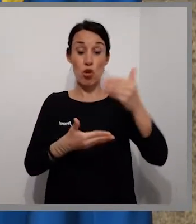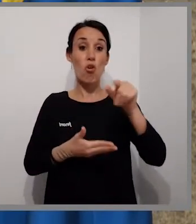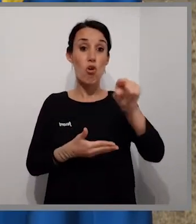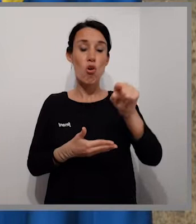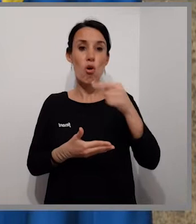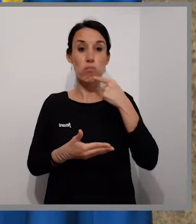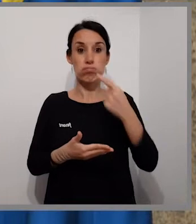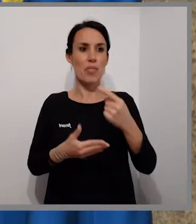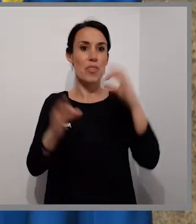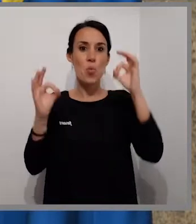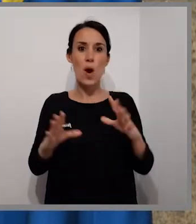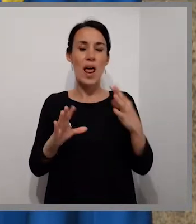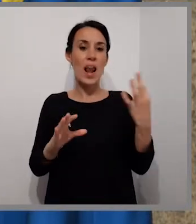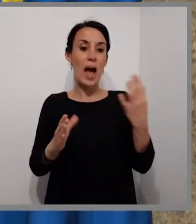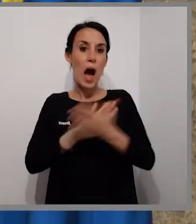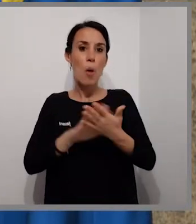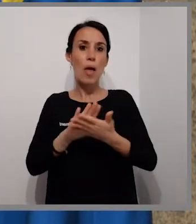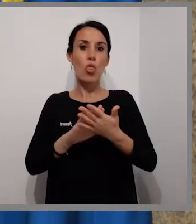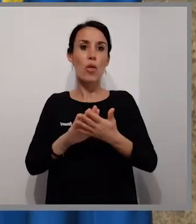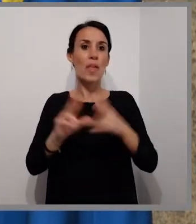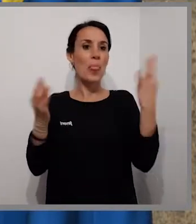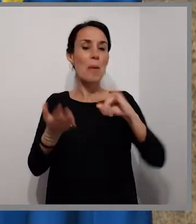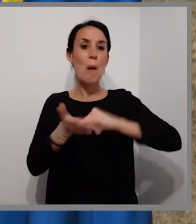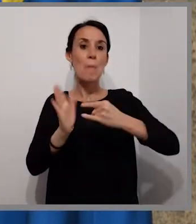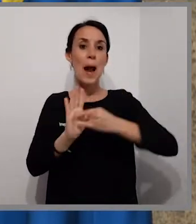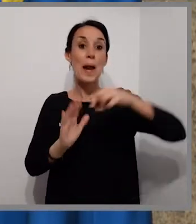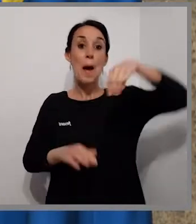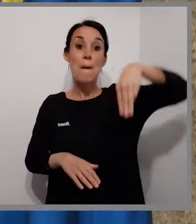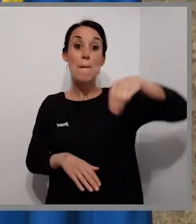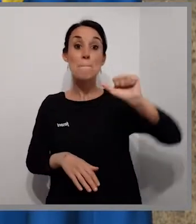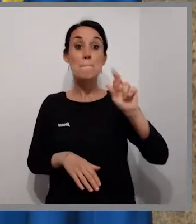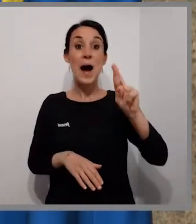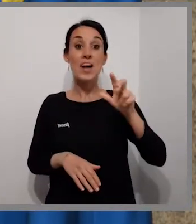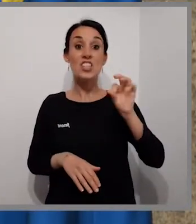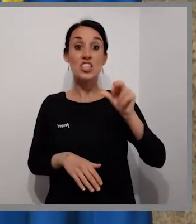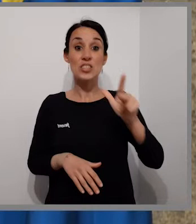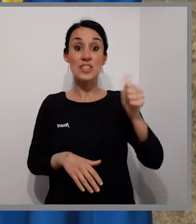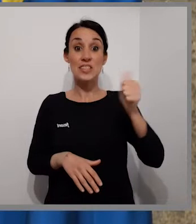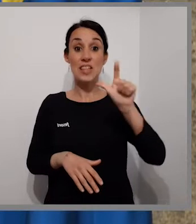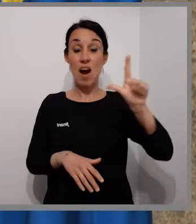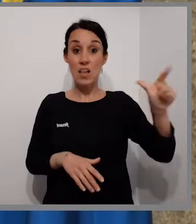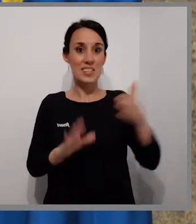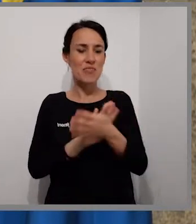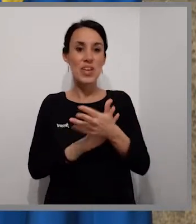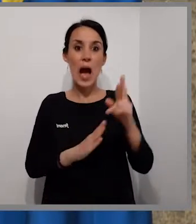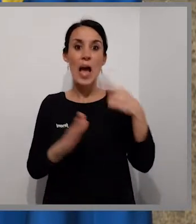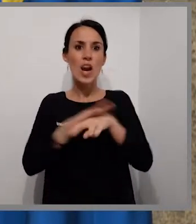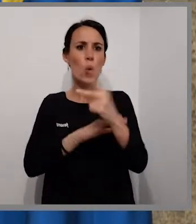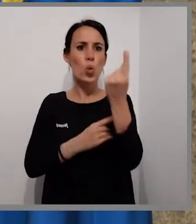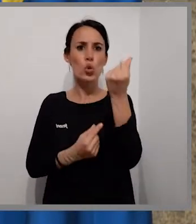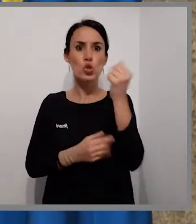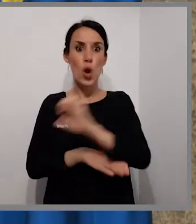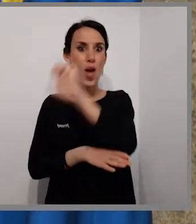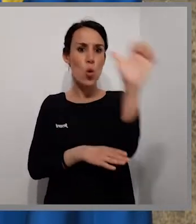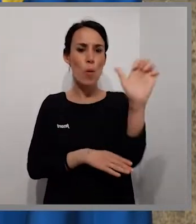d'allò que nosaltres hem dit des del començament, que és necessari un plan Marshall, que és necessari una injecció de recursos europeus per tal